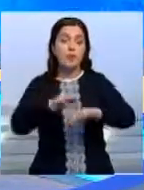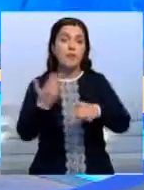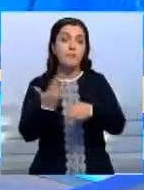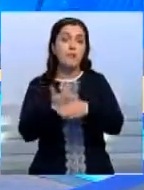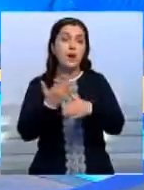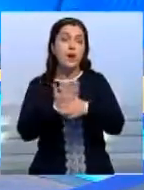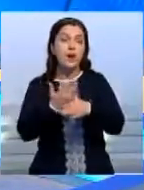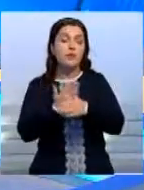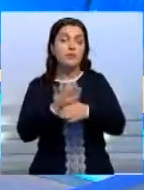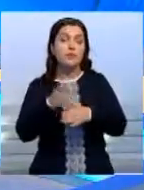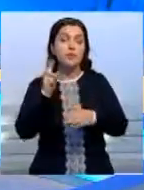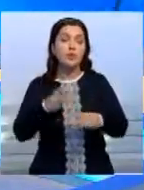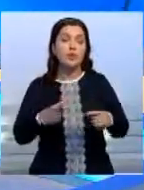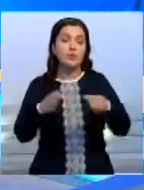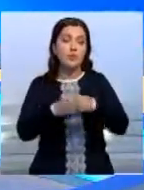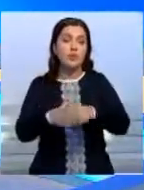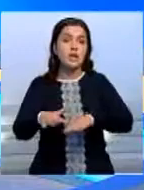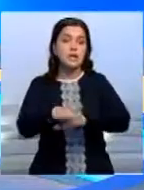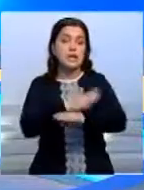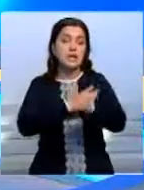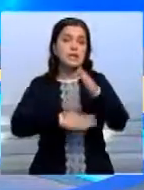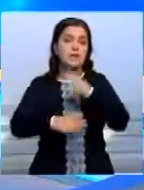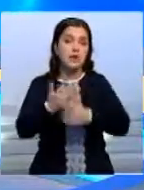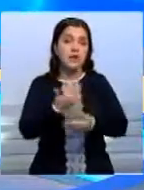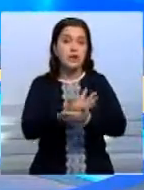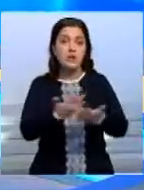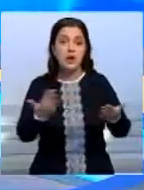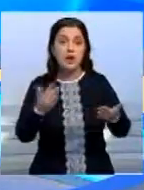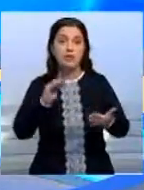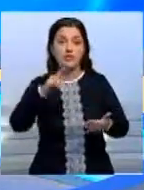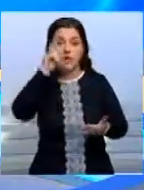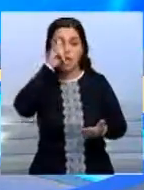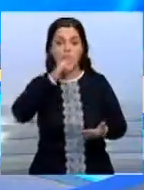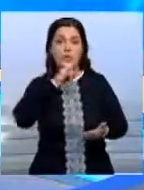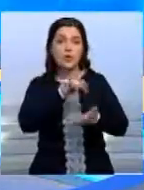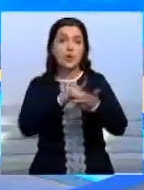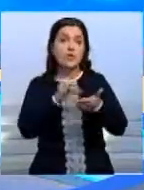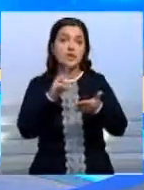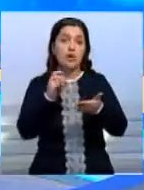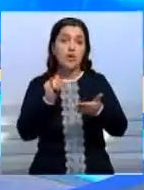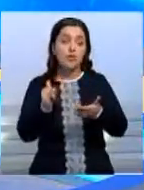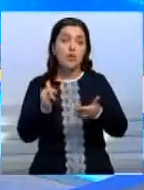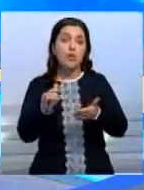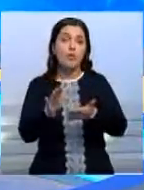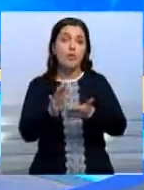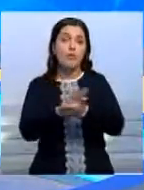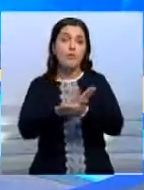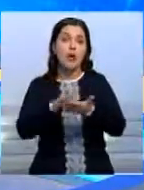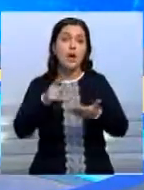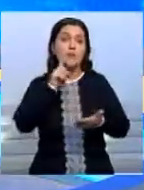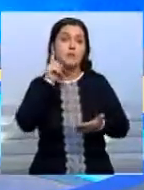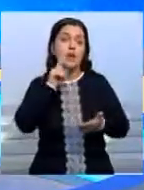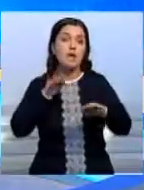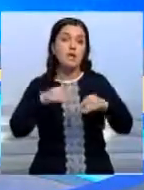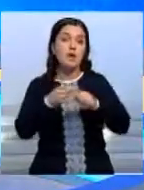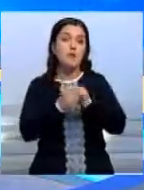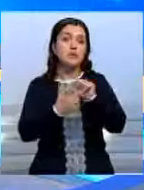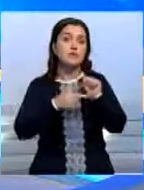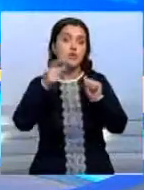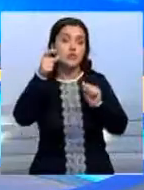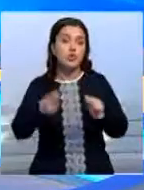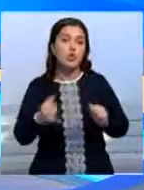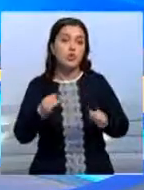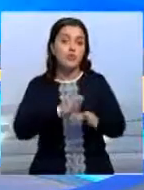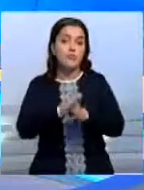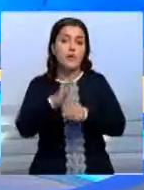проекты и помогают уязвимым группам населения. Только в южно-казахстанском городе Кентау обладателями гранта Jazz Project стали 18 человек.